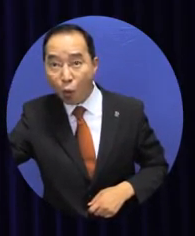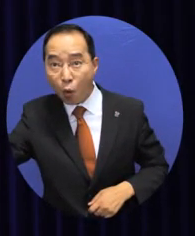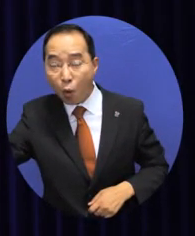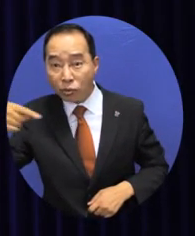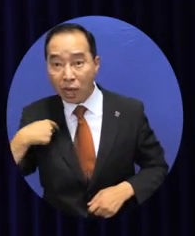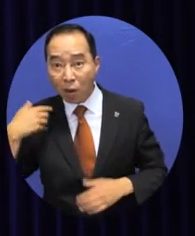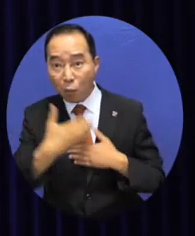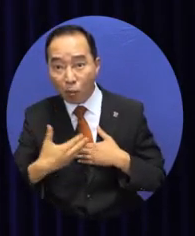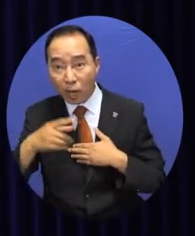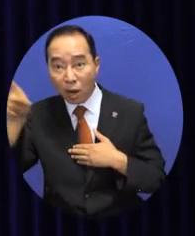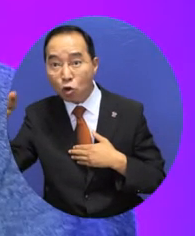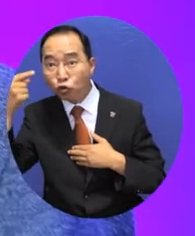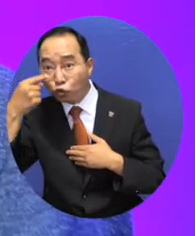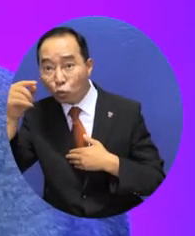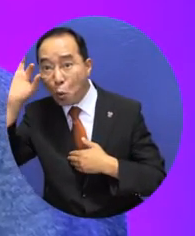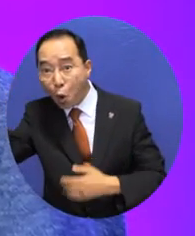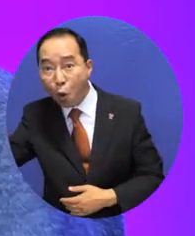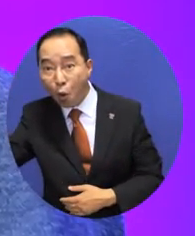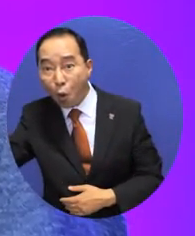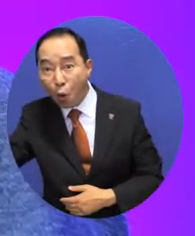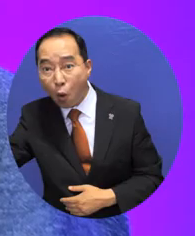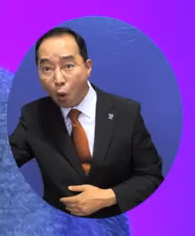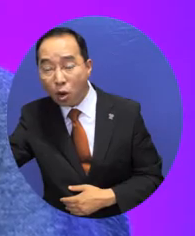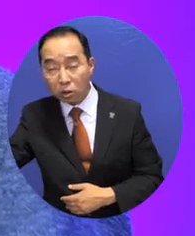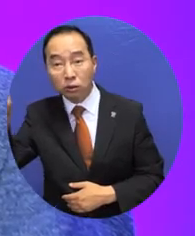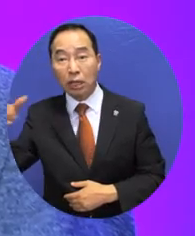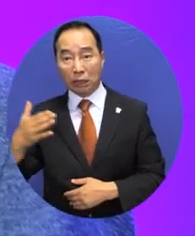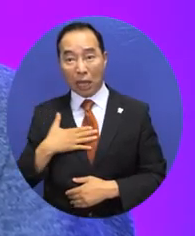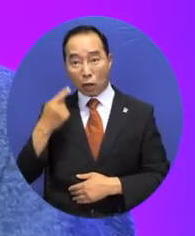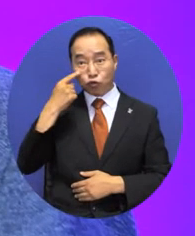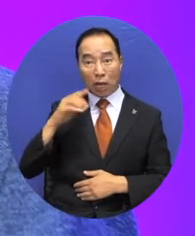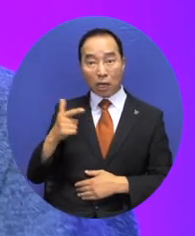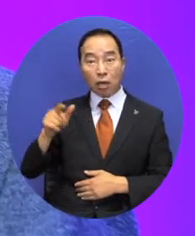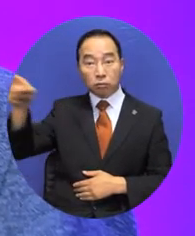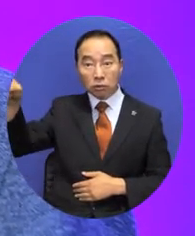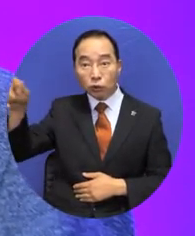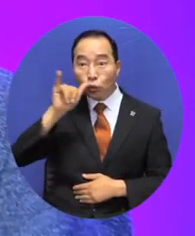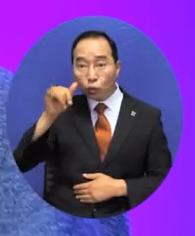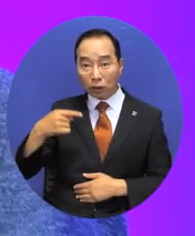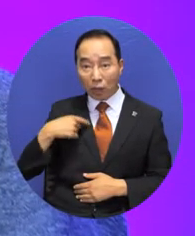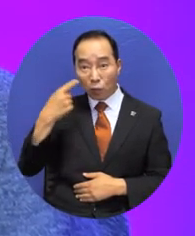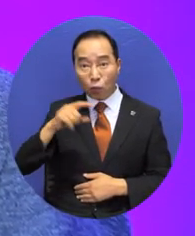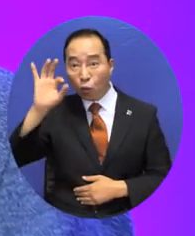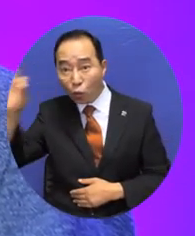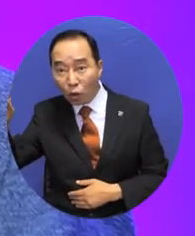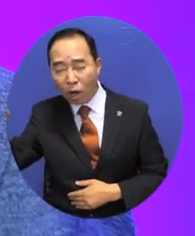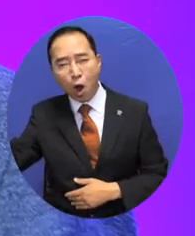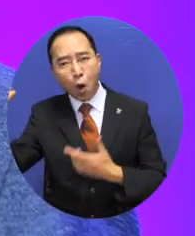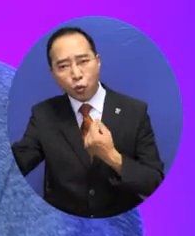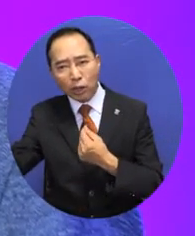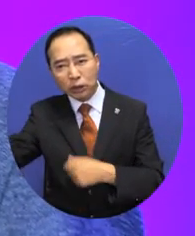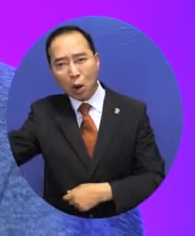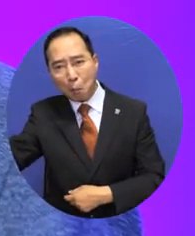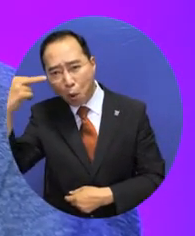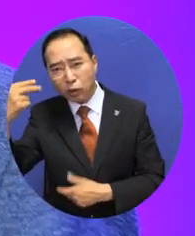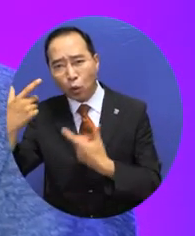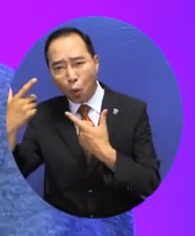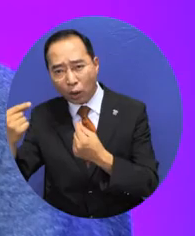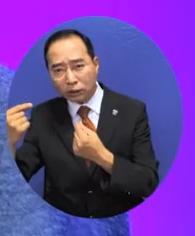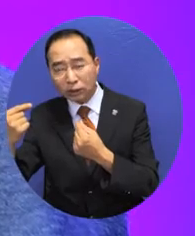들어가 있습니다. 또 상대방의 눈동자를 보는 순간 내 눈동자에도 상대방이 들어있을 거라고 생각하게